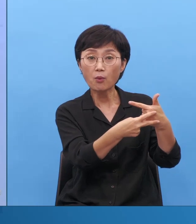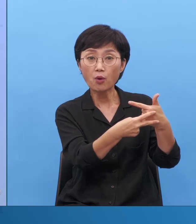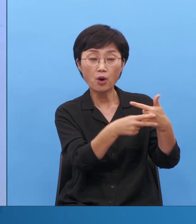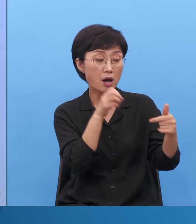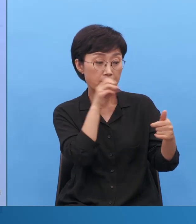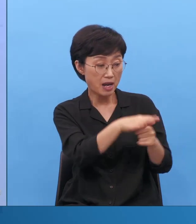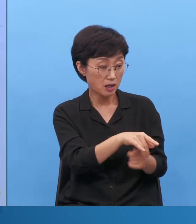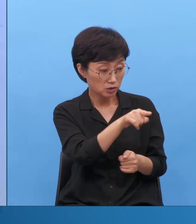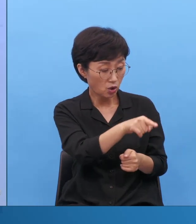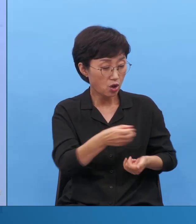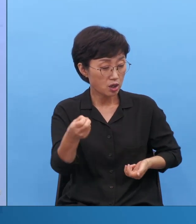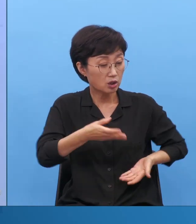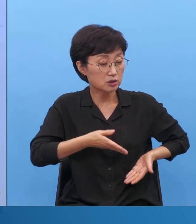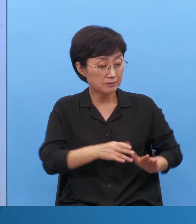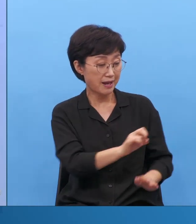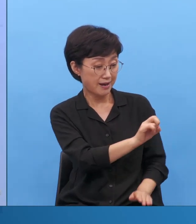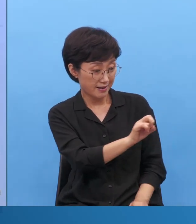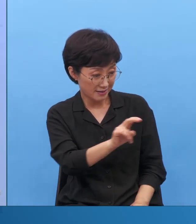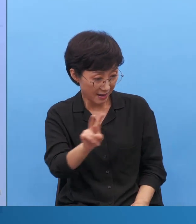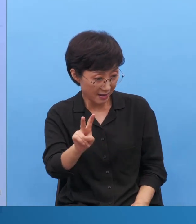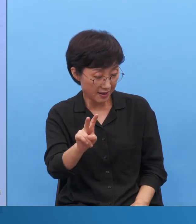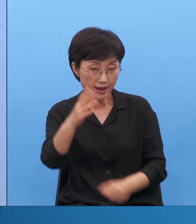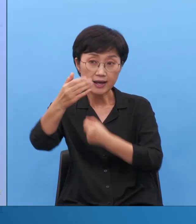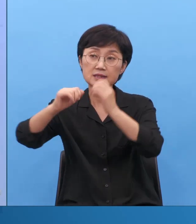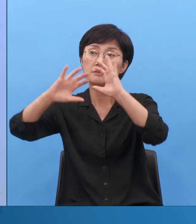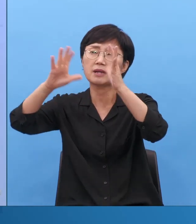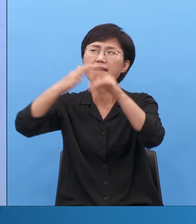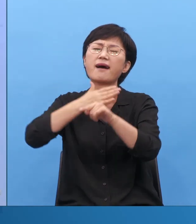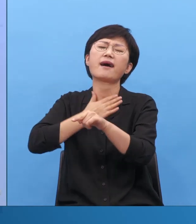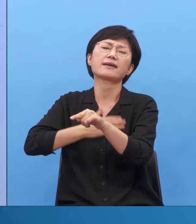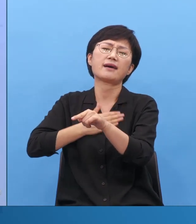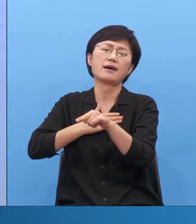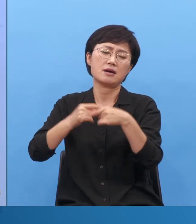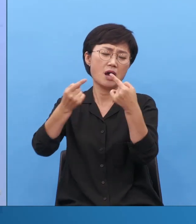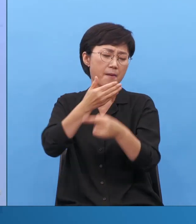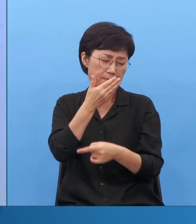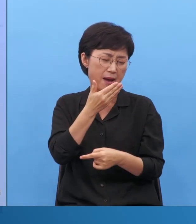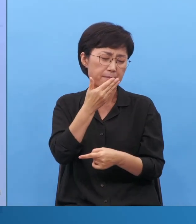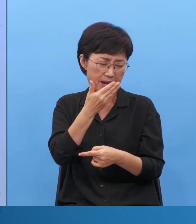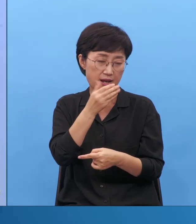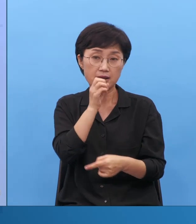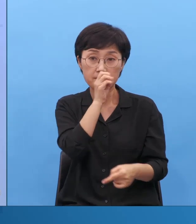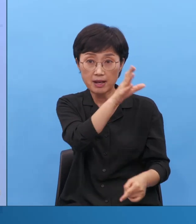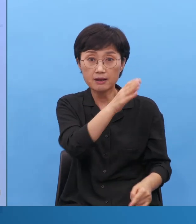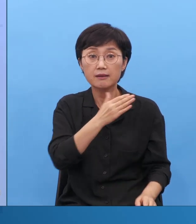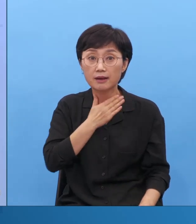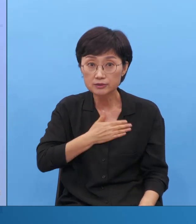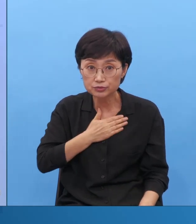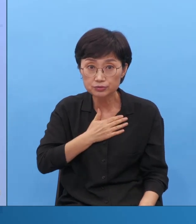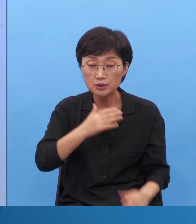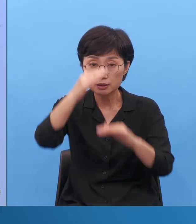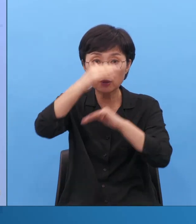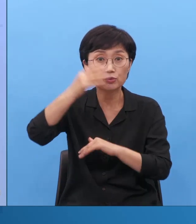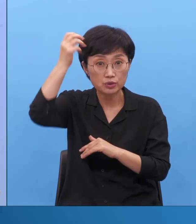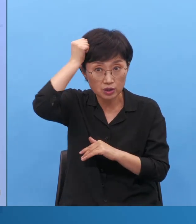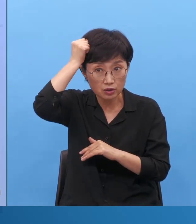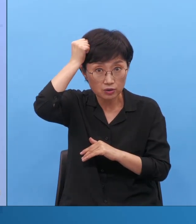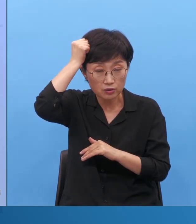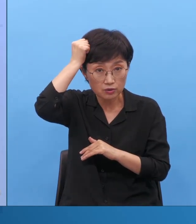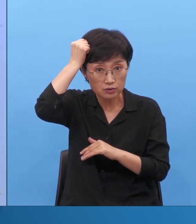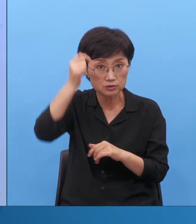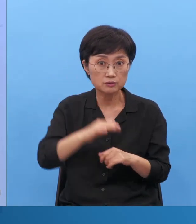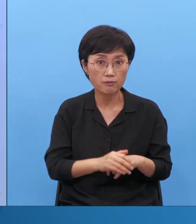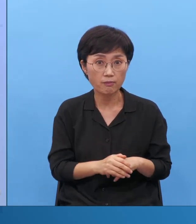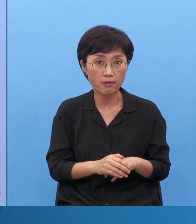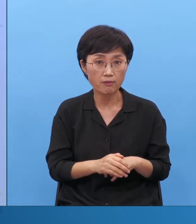네가 거듭나야 하나님 나라를 알 수 있고 그 축복 받을 수 있는. You must be born again to know the blessings and the kingdom 곧 of 망할 God. 것이니까